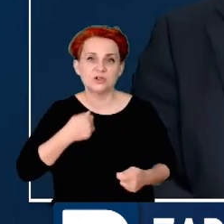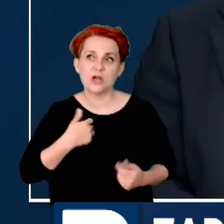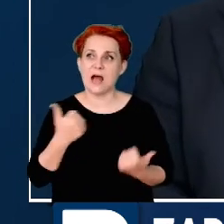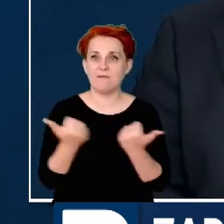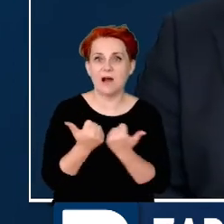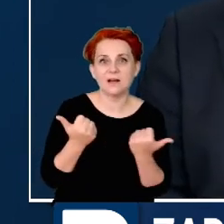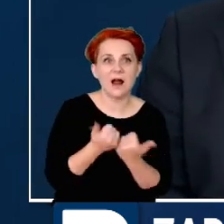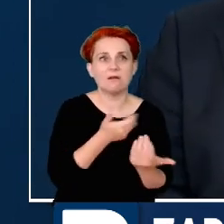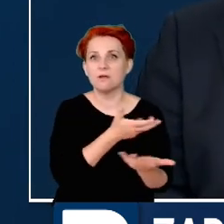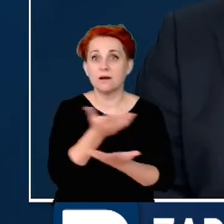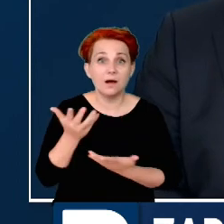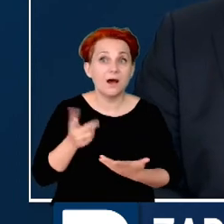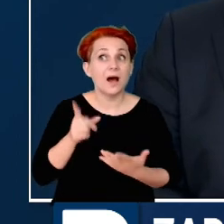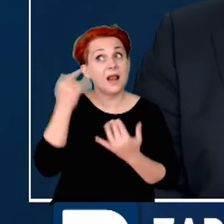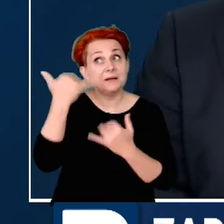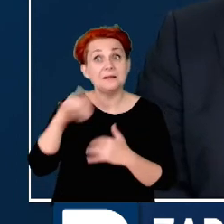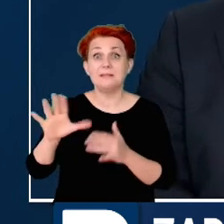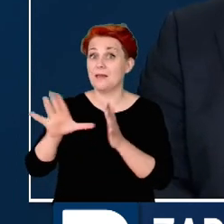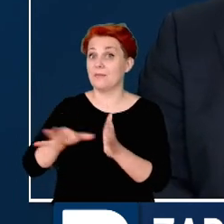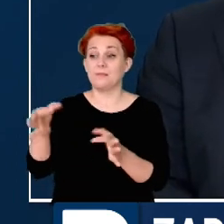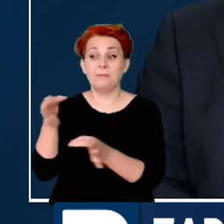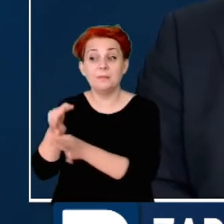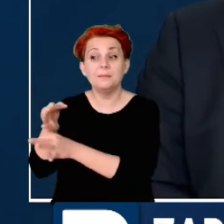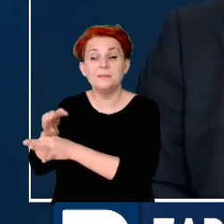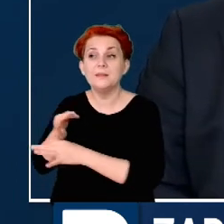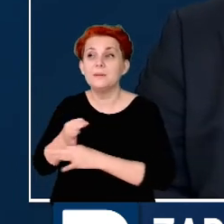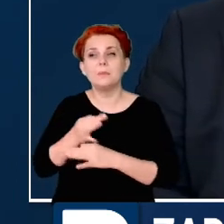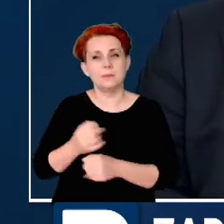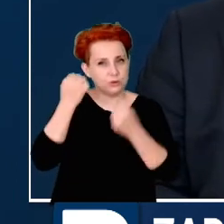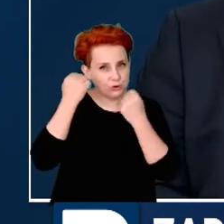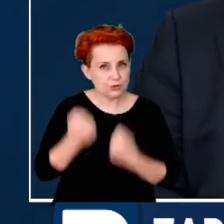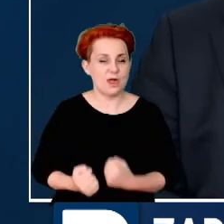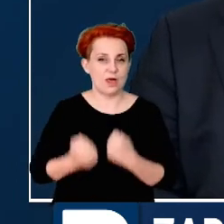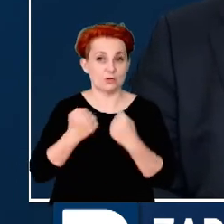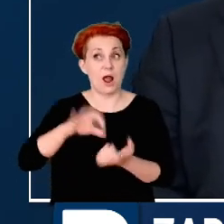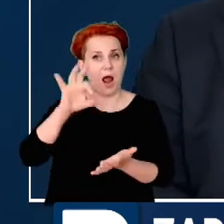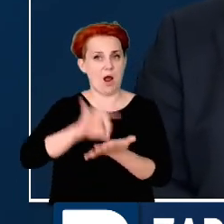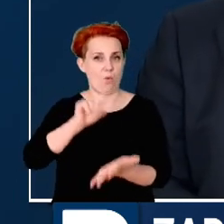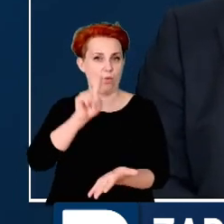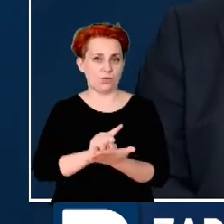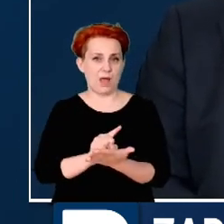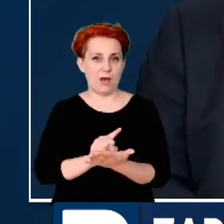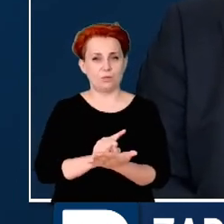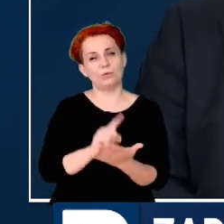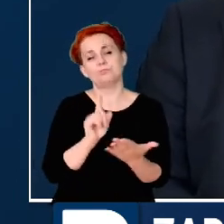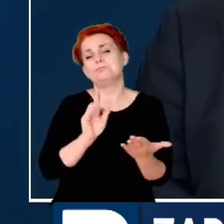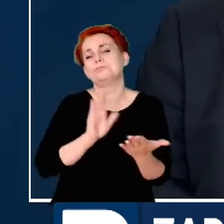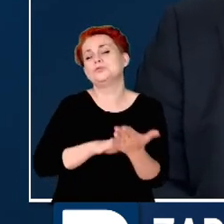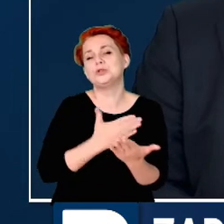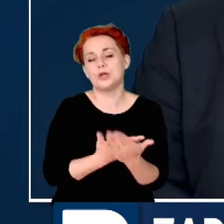i szukanie gdzie indziej aktywów jest trudniejsze. Nam się to akurat udało. To taki jeden mały przykład.